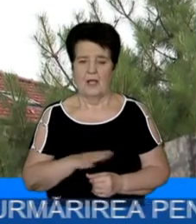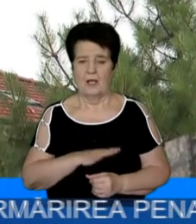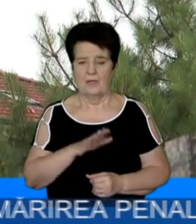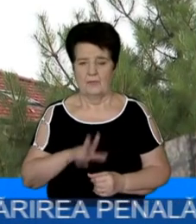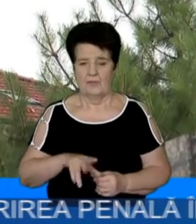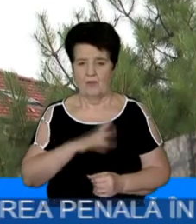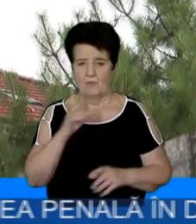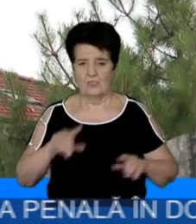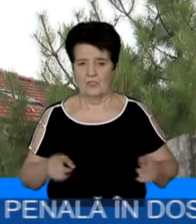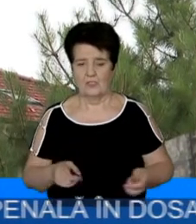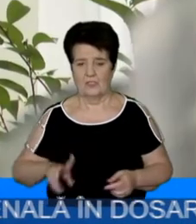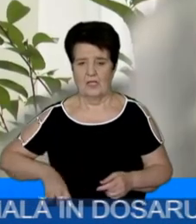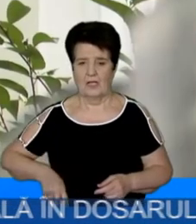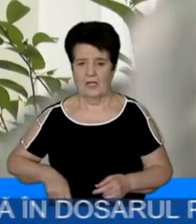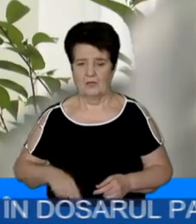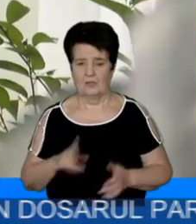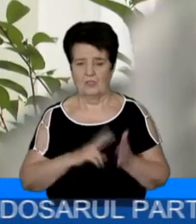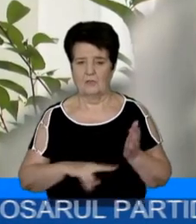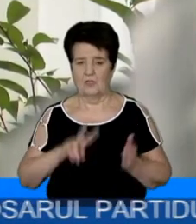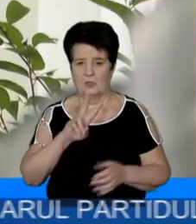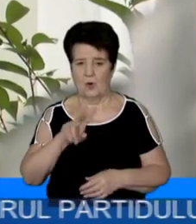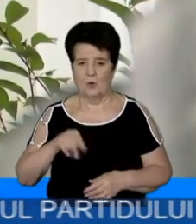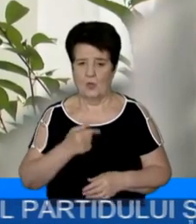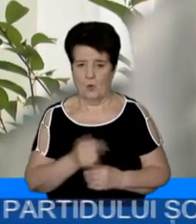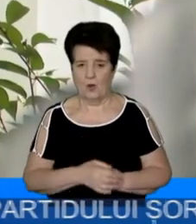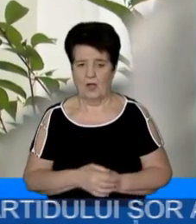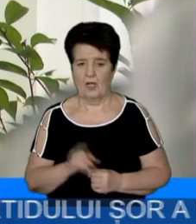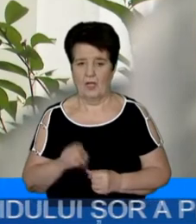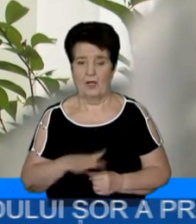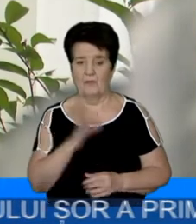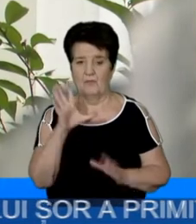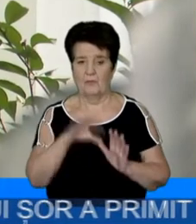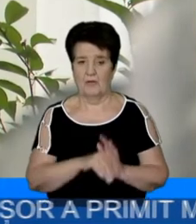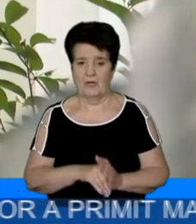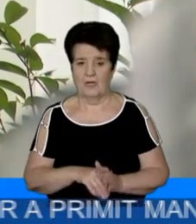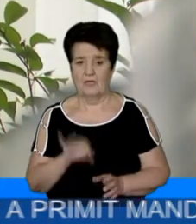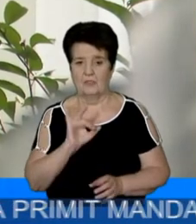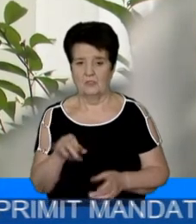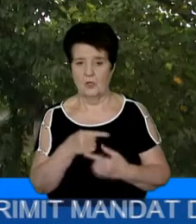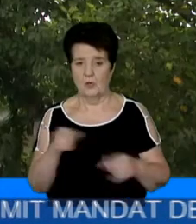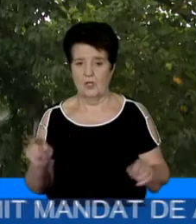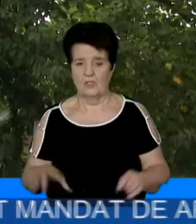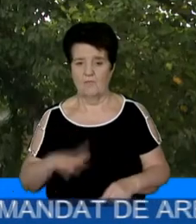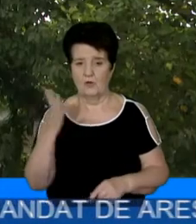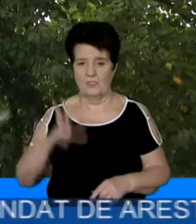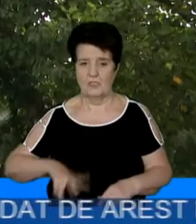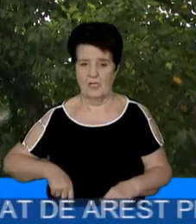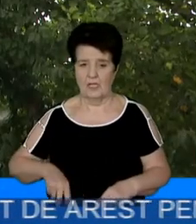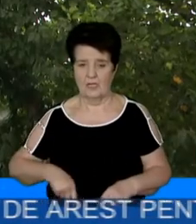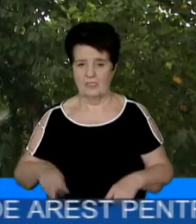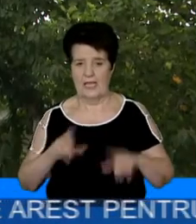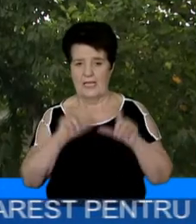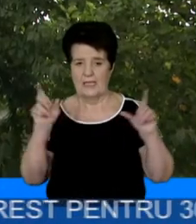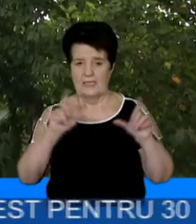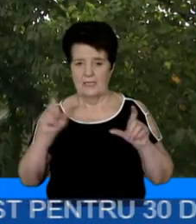a fost reținut pentru 72 de ore, dar ar mai fi implicat și un alt fost director al